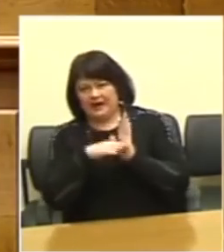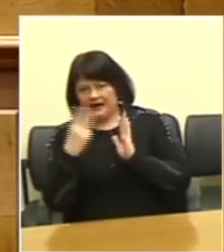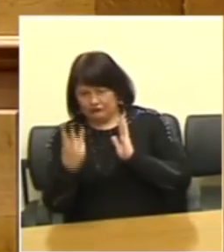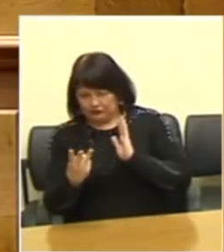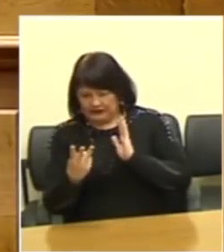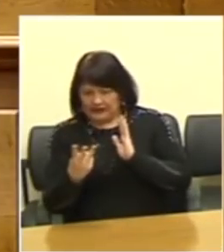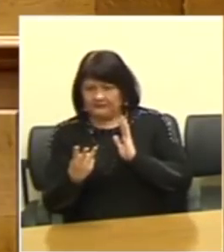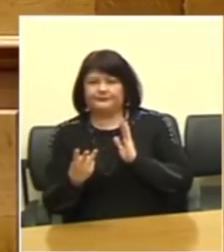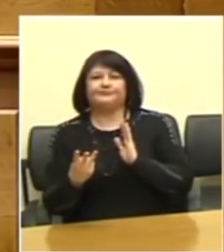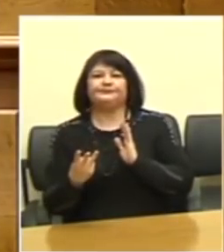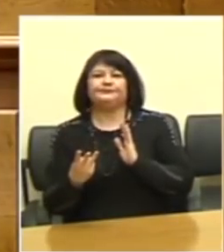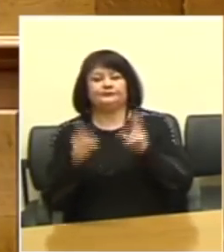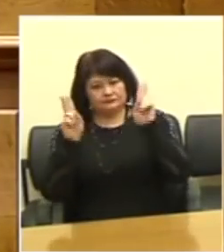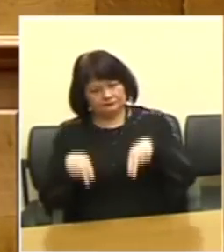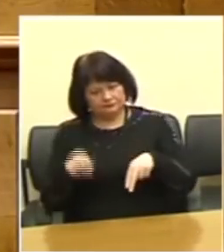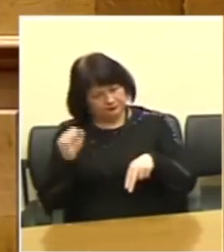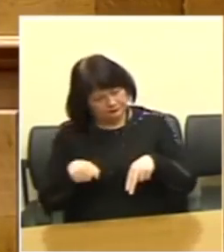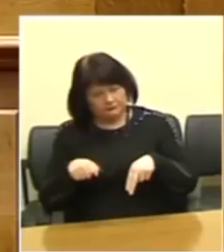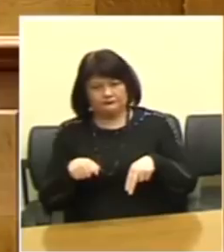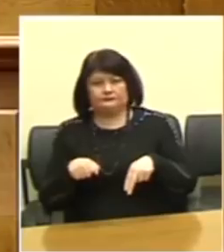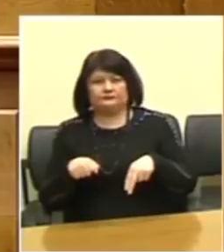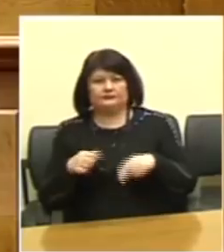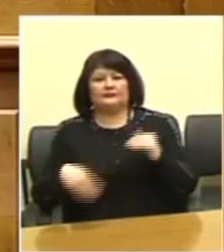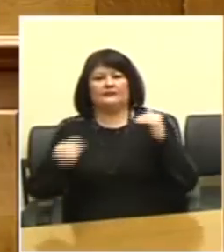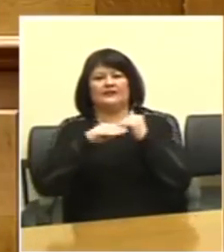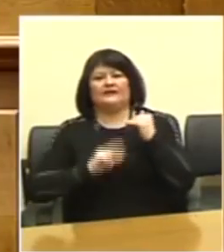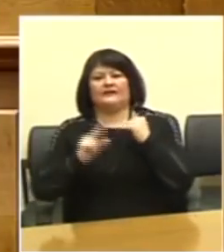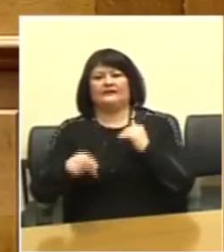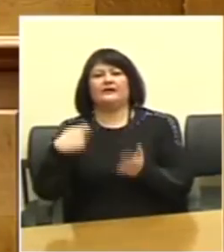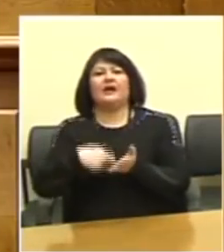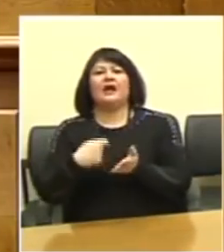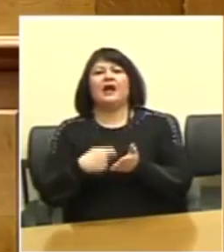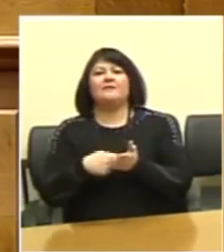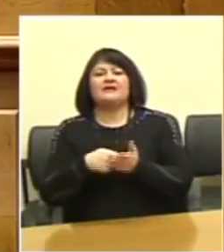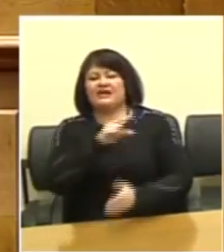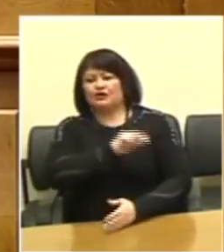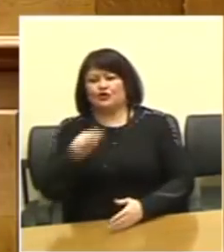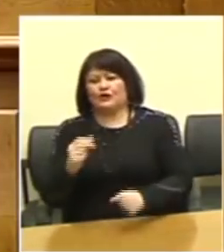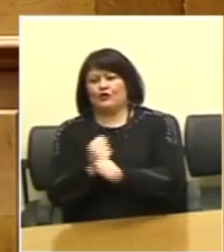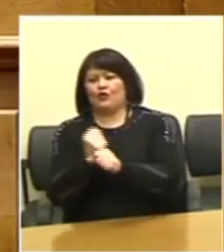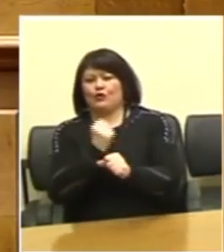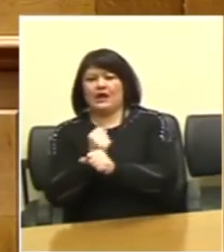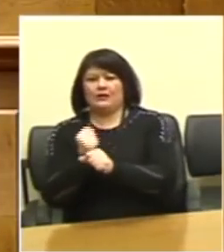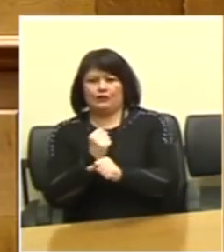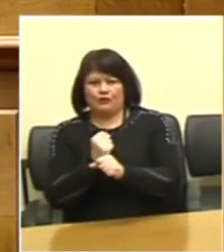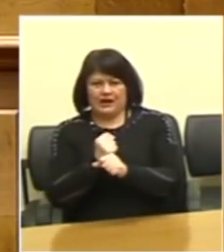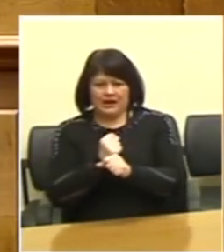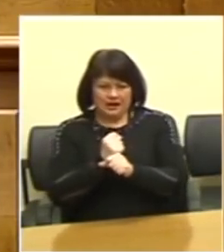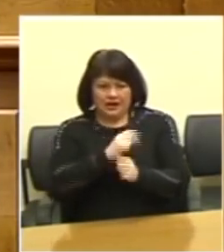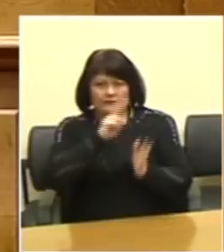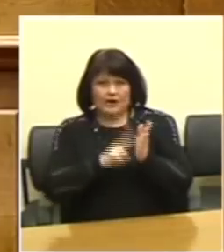3 για αναγνώριση ίσης αμοιβής για ίση εργασία και απαγόρευση